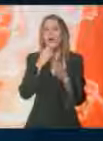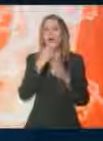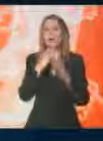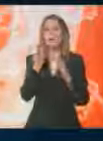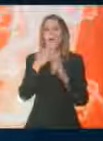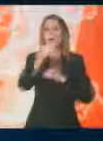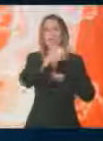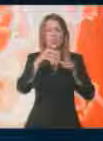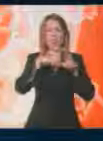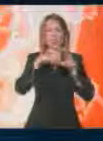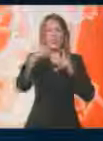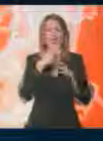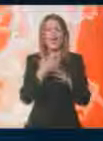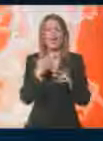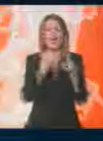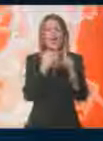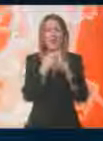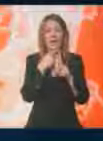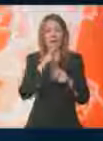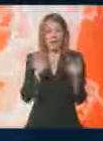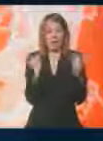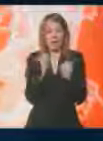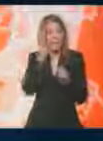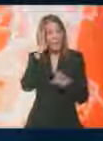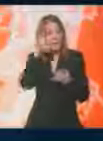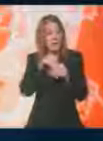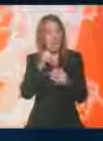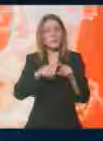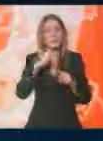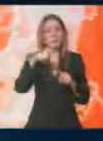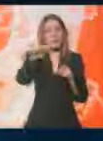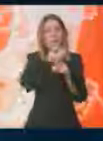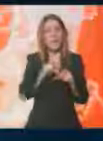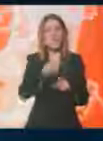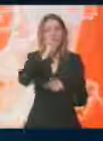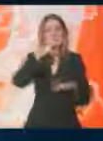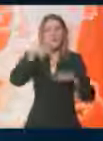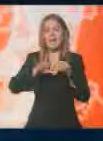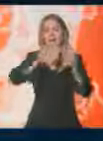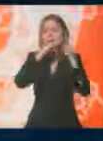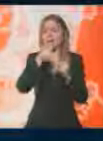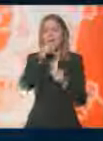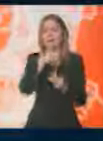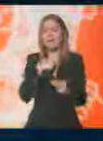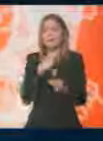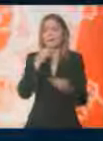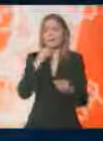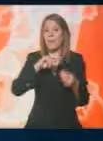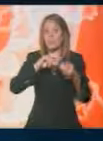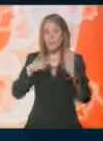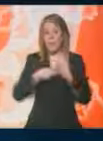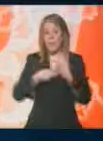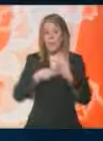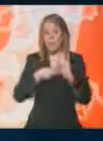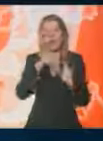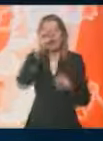za stanovanje koji će poslužiti u toku zime dok se obavljaju radovi i dok se ne završi sve ono što smo predvideli. Većina